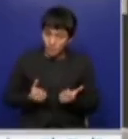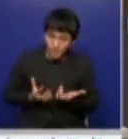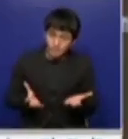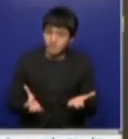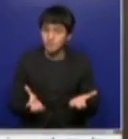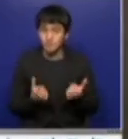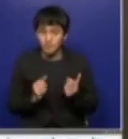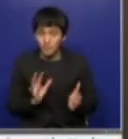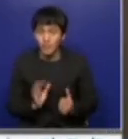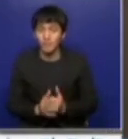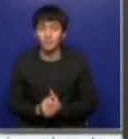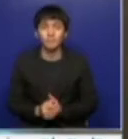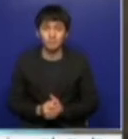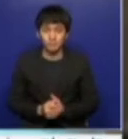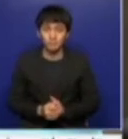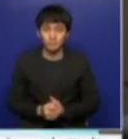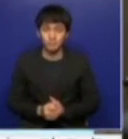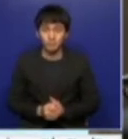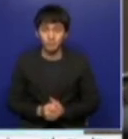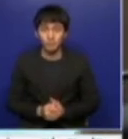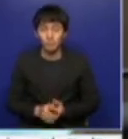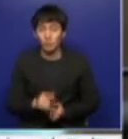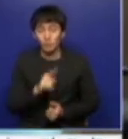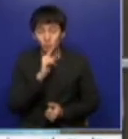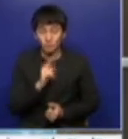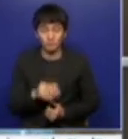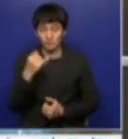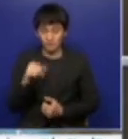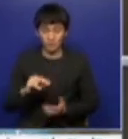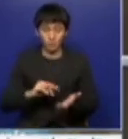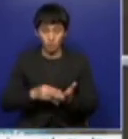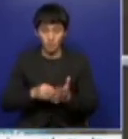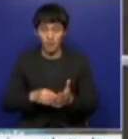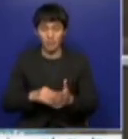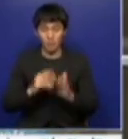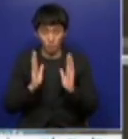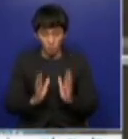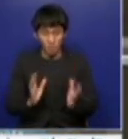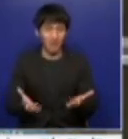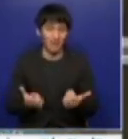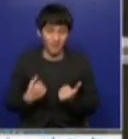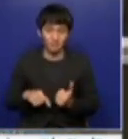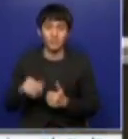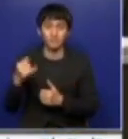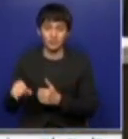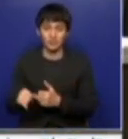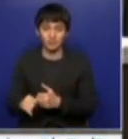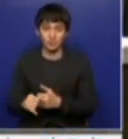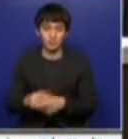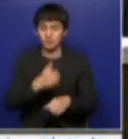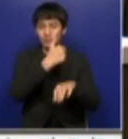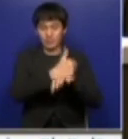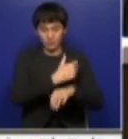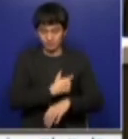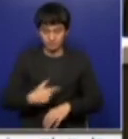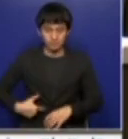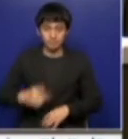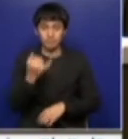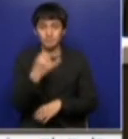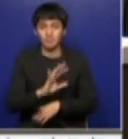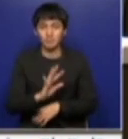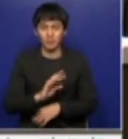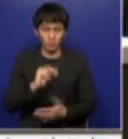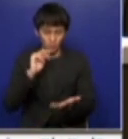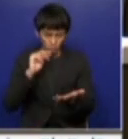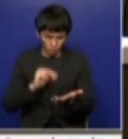หมอเขาจะผิดผู้รับสนองมันๆโครงการเป็นผู้ผิดขับทำงานครับอันนี้คือกฎขึ้นหลักของการปกครอง